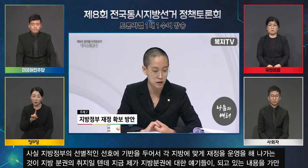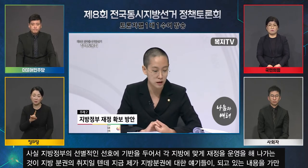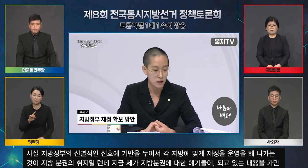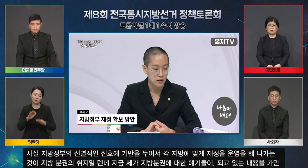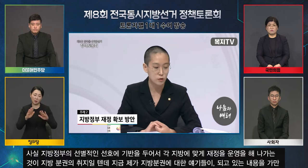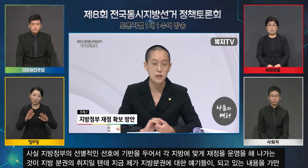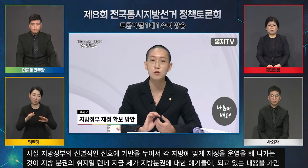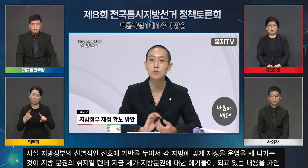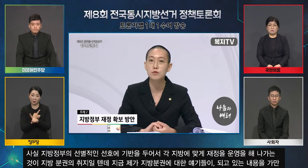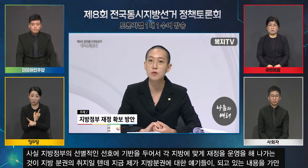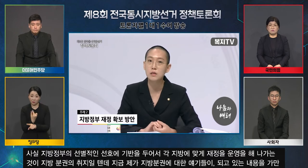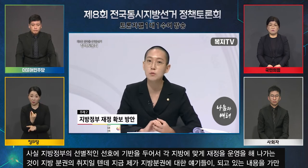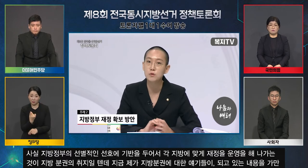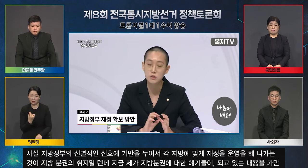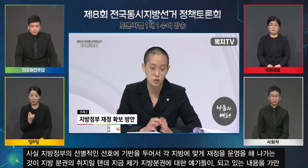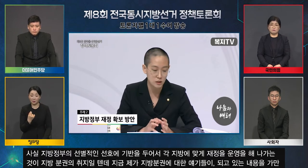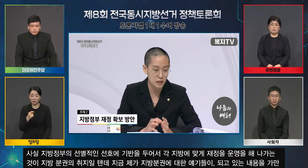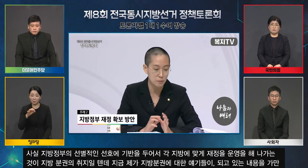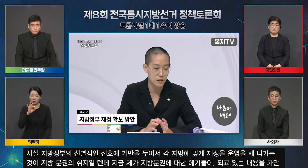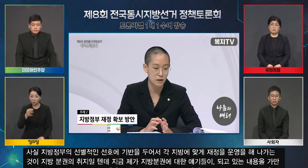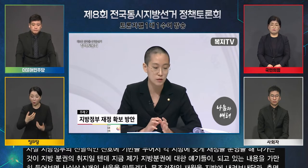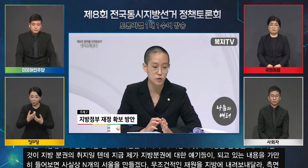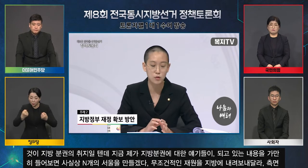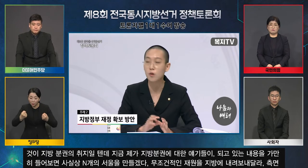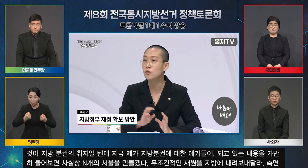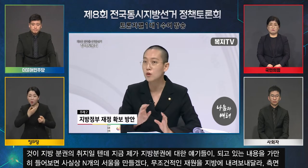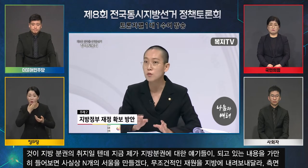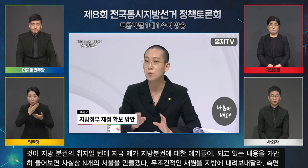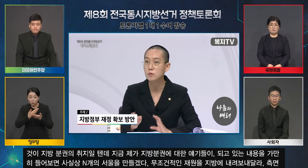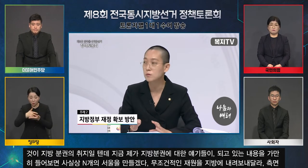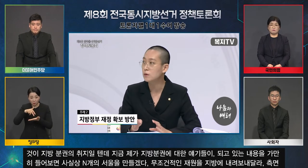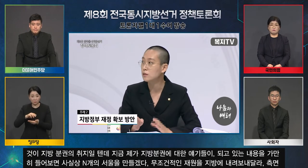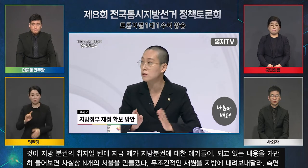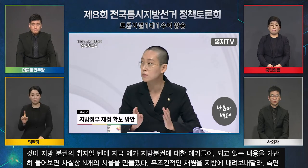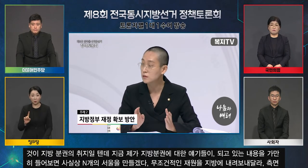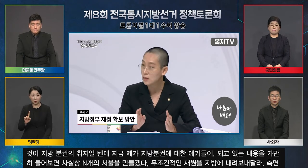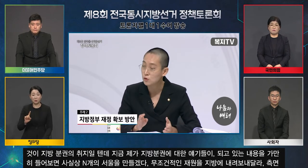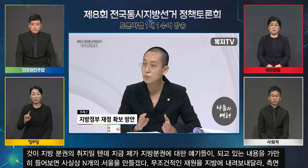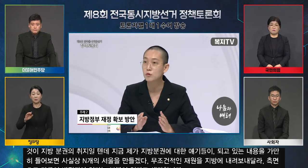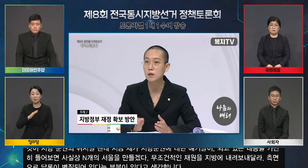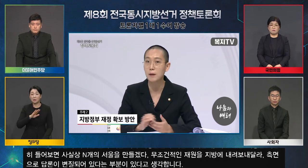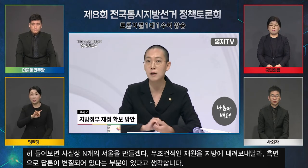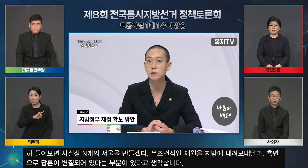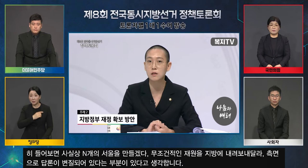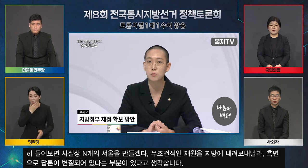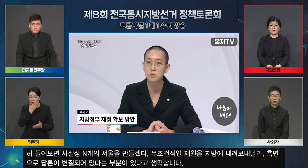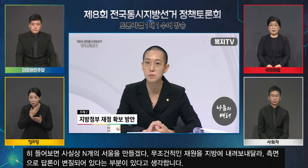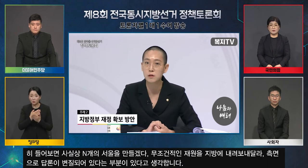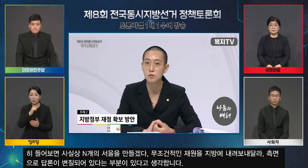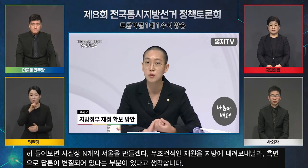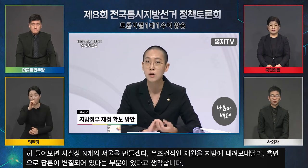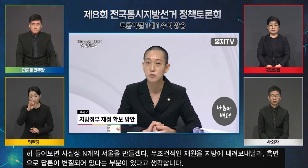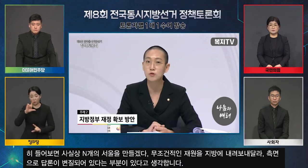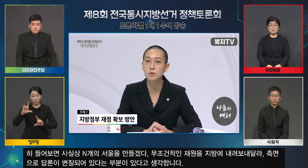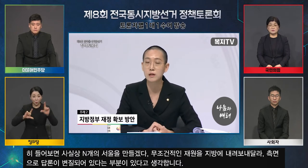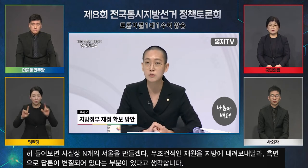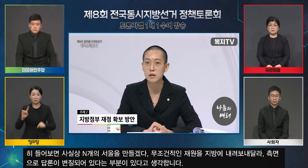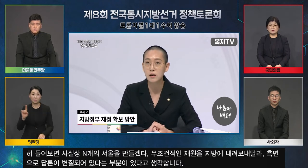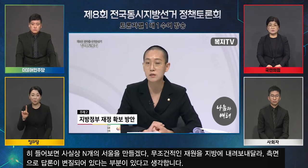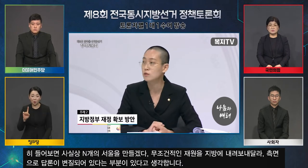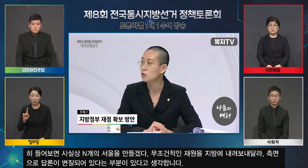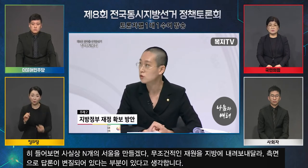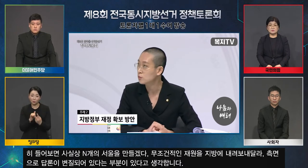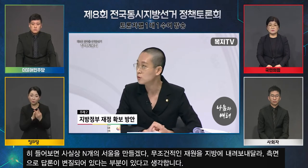생각을 합니다. 그래서 재정분권의 기본적인 취지에 입각해서 어떤 모습이 재정분권의 바람직한 모습이라고 두